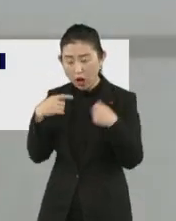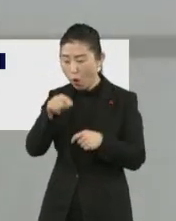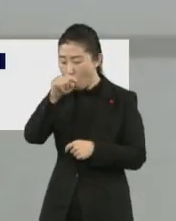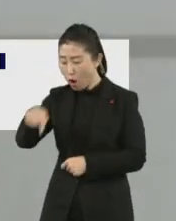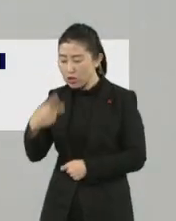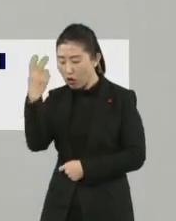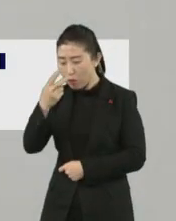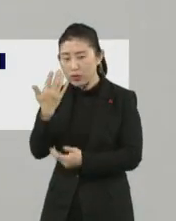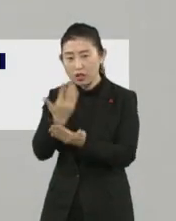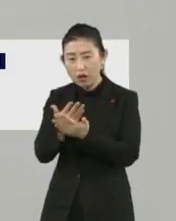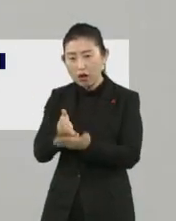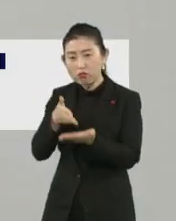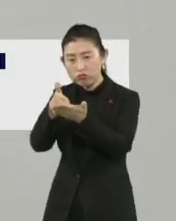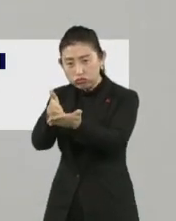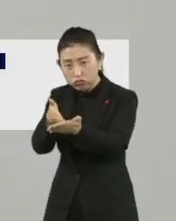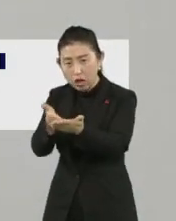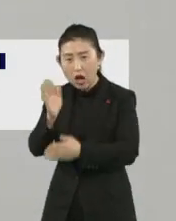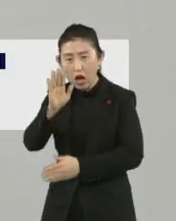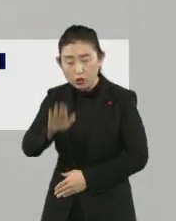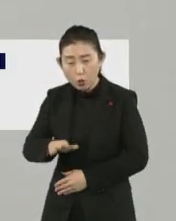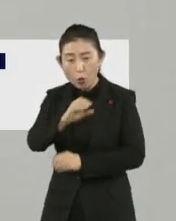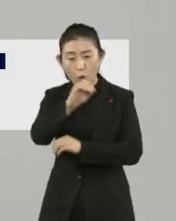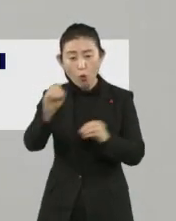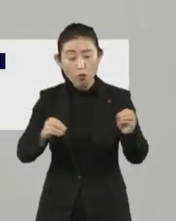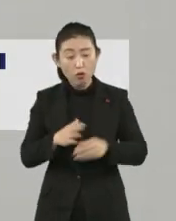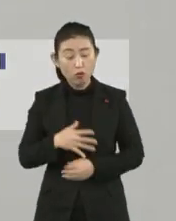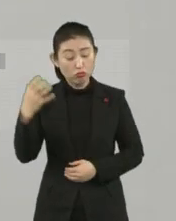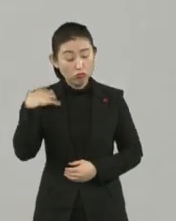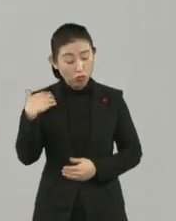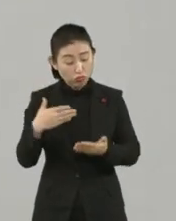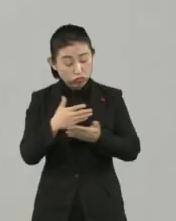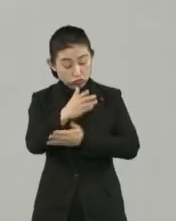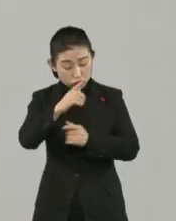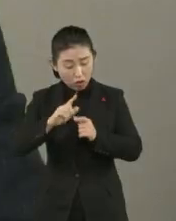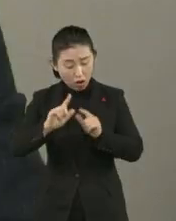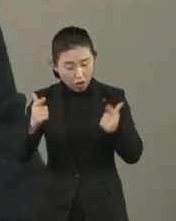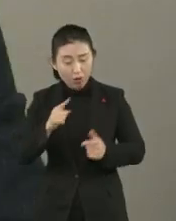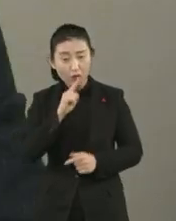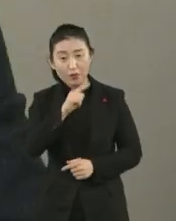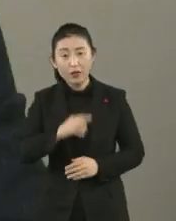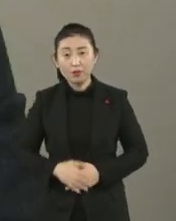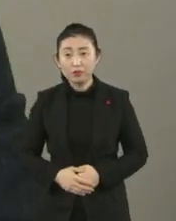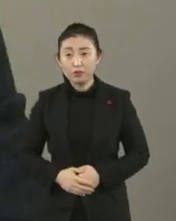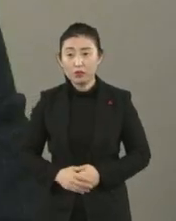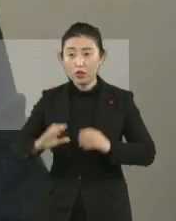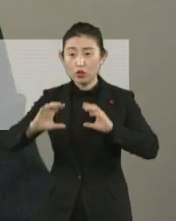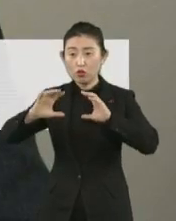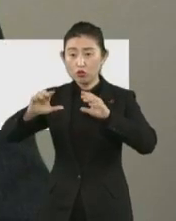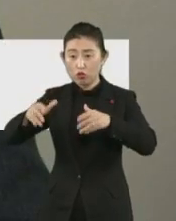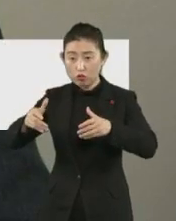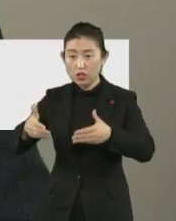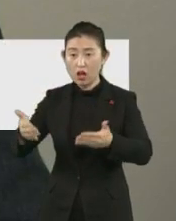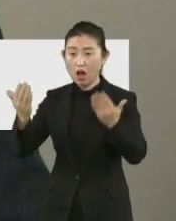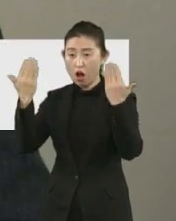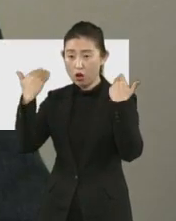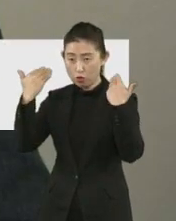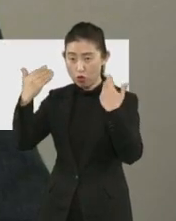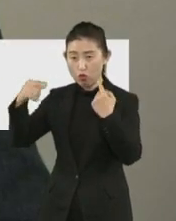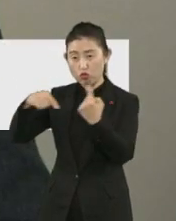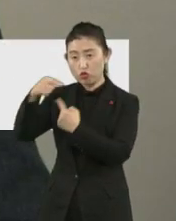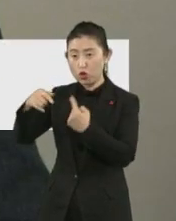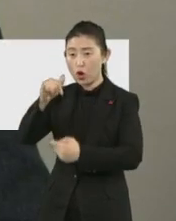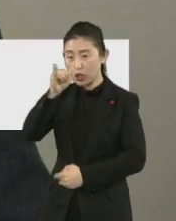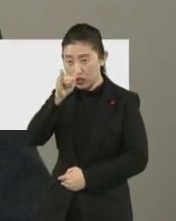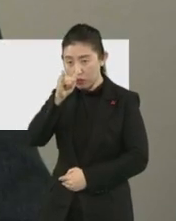요청했지만 돌아온 대답은 관할 부서가 없다는 것이었습니다 국제학교를 운영하고 있으니 지도 점검이